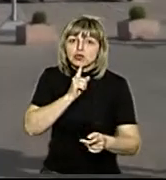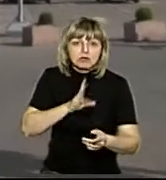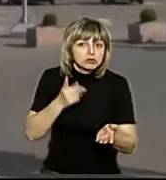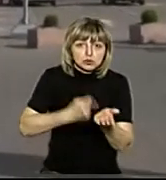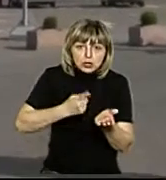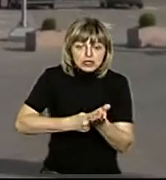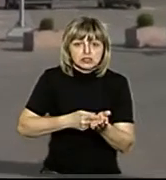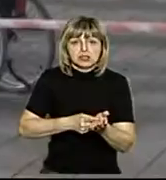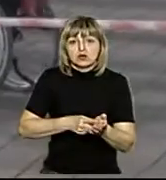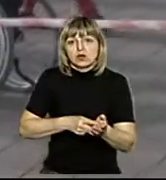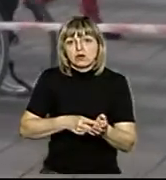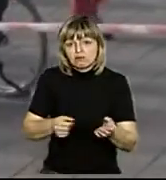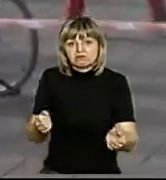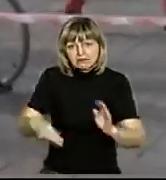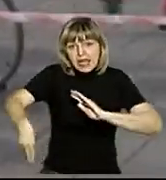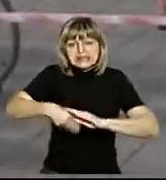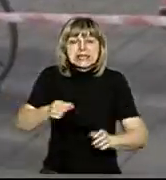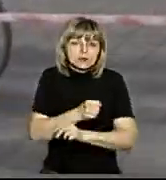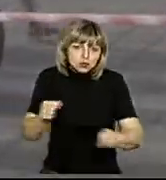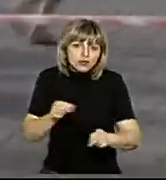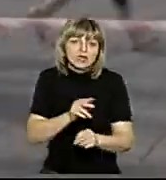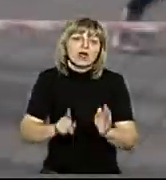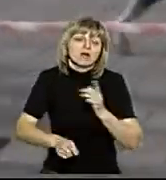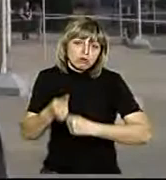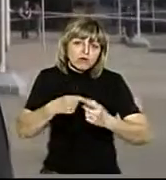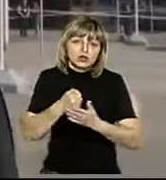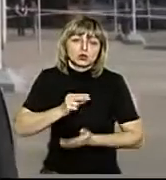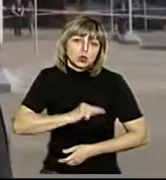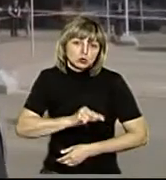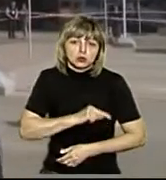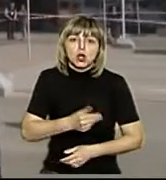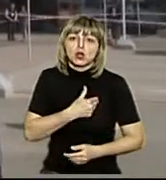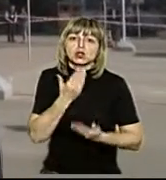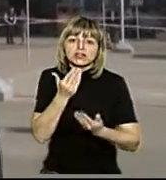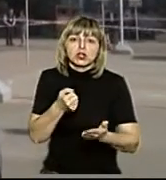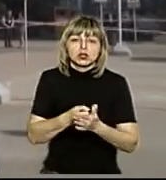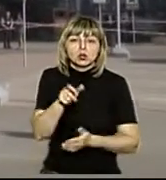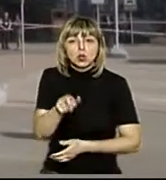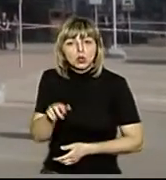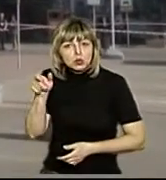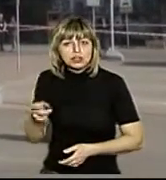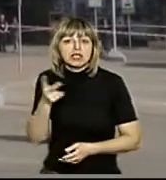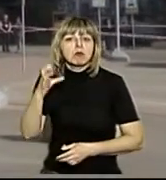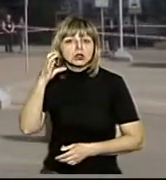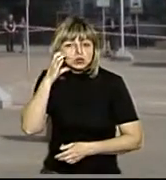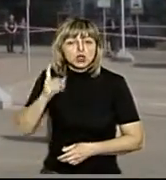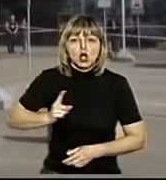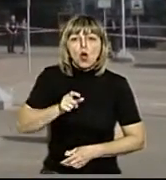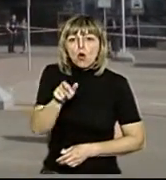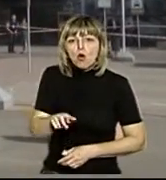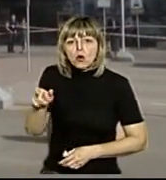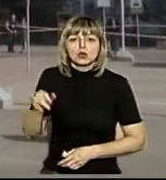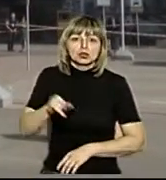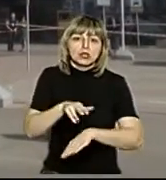вибуху, робота об'єктів буде відновлена. Хочу звернутися до громадян, користуючись нагодою. Треба слухати поліцію і охорону у таких випадках. Ми